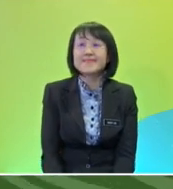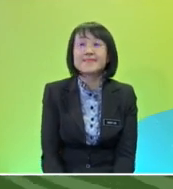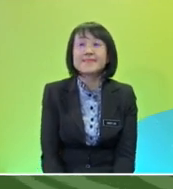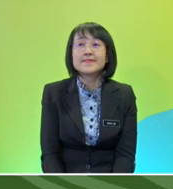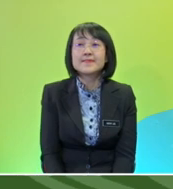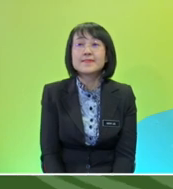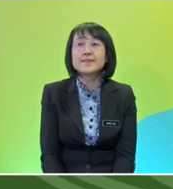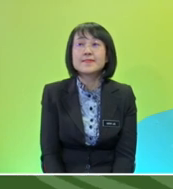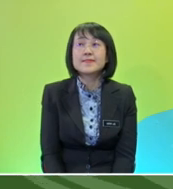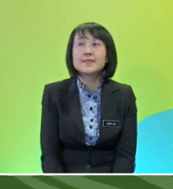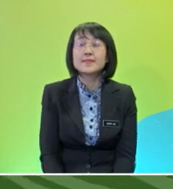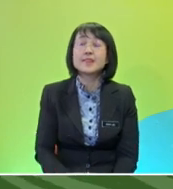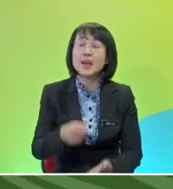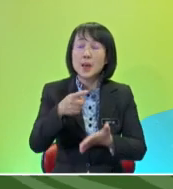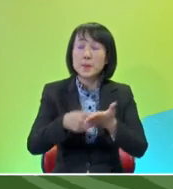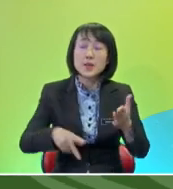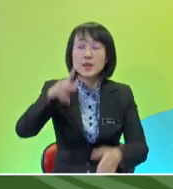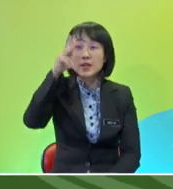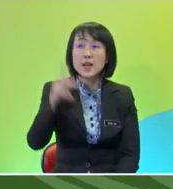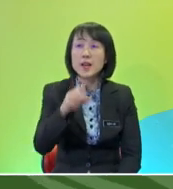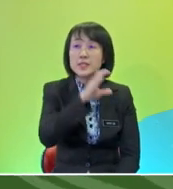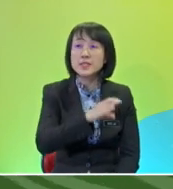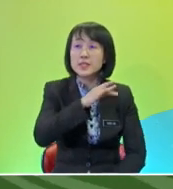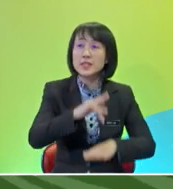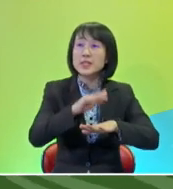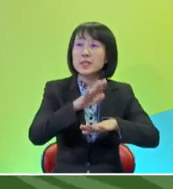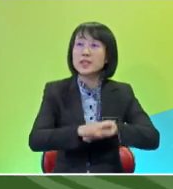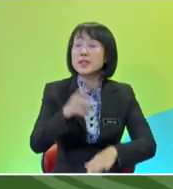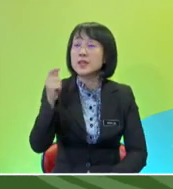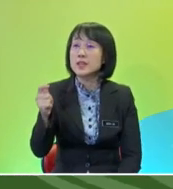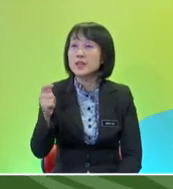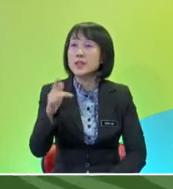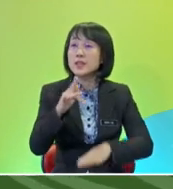Apakah ciri-ciri nyamuk tiruk? Nyamuk tiruk betina